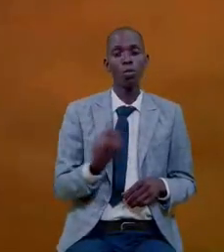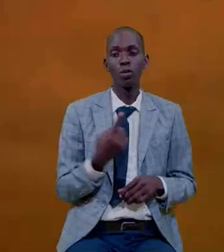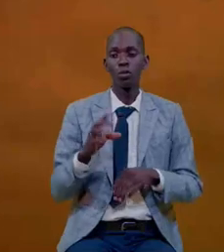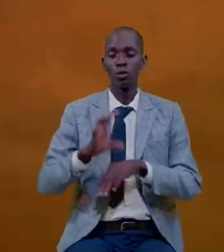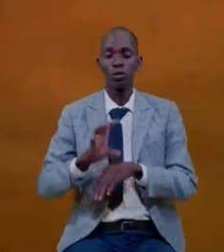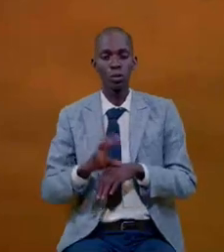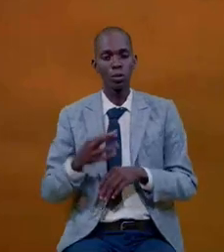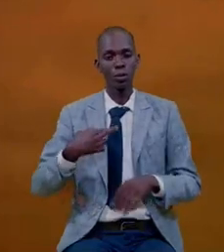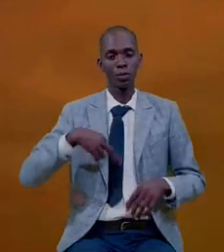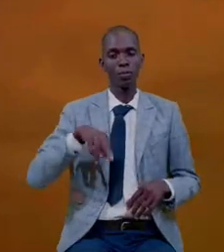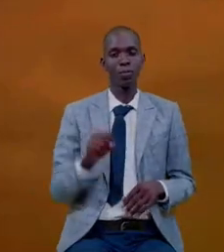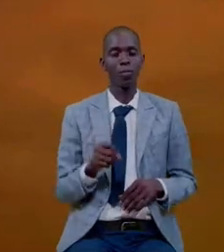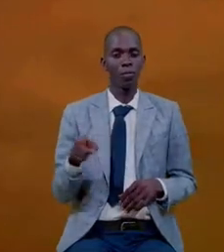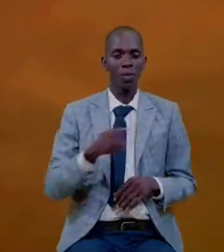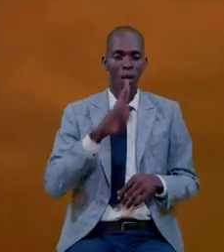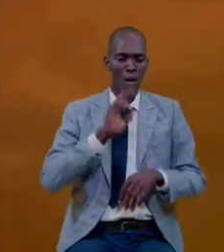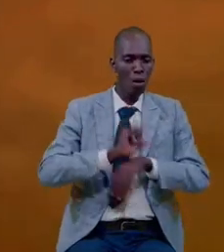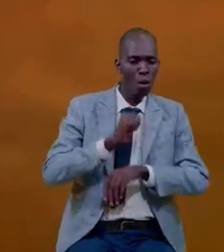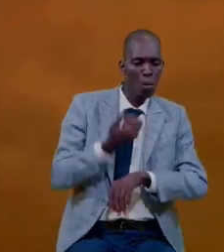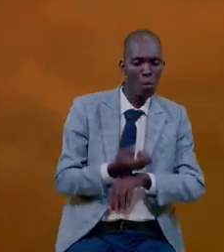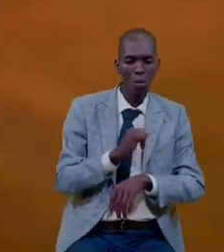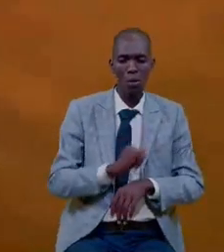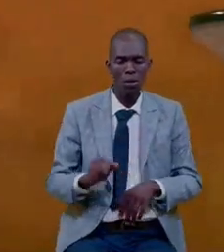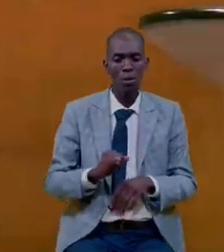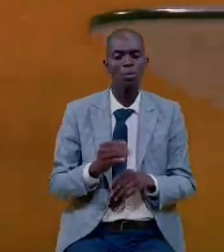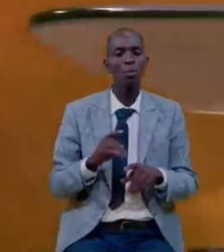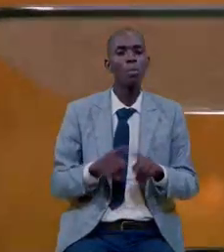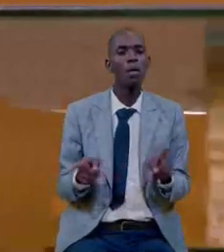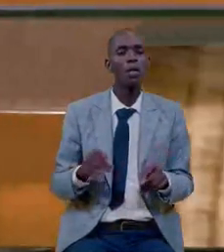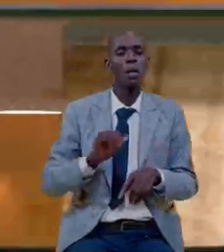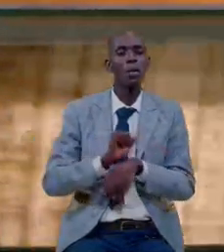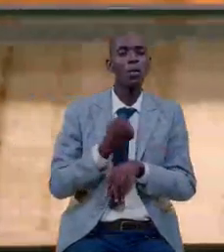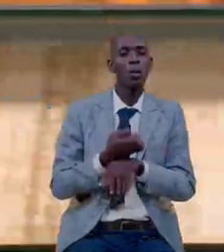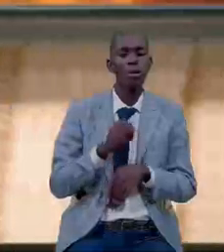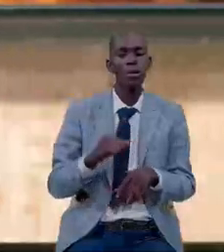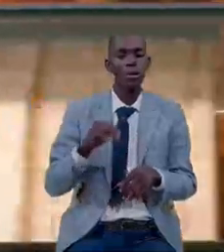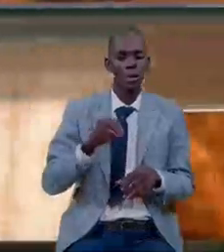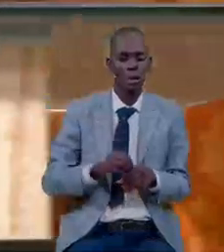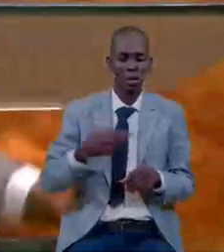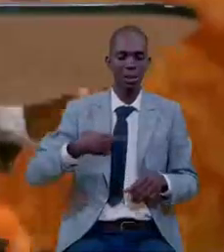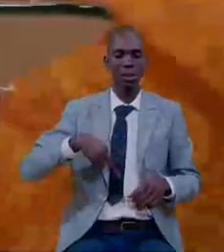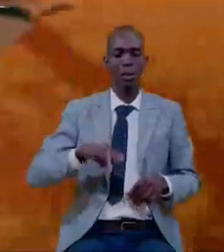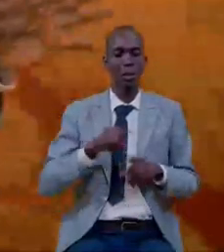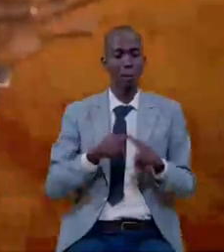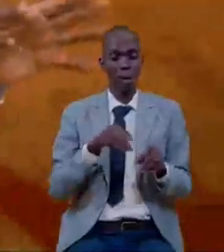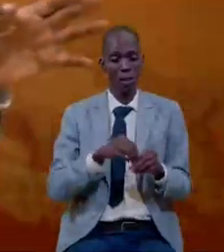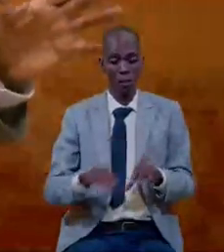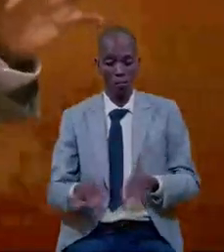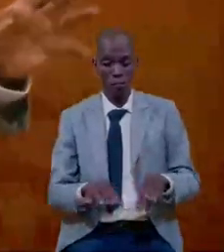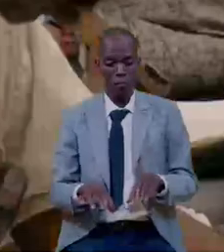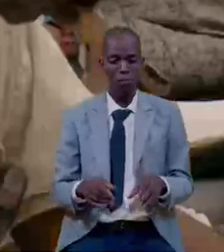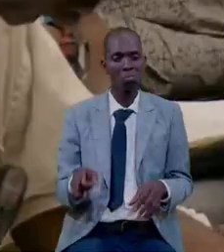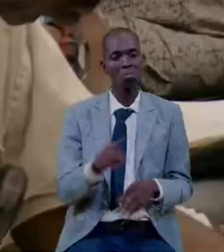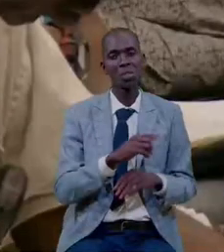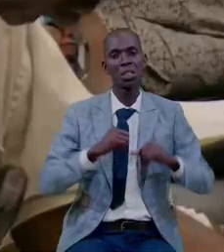très religieux, ils sont actifs avec la religion. Mais ils renient Dieu par